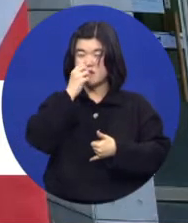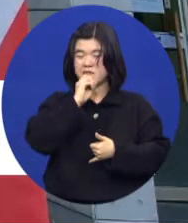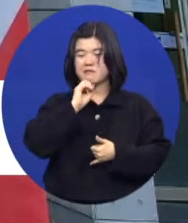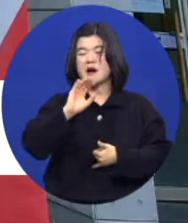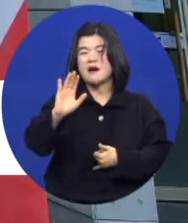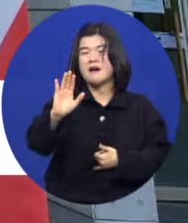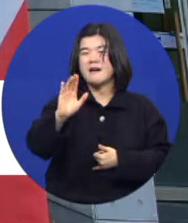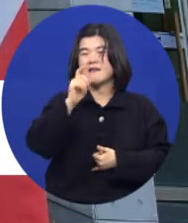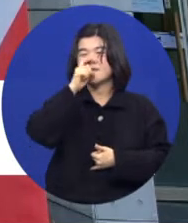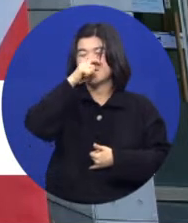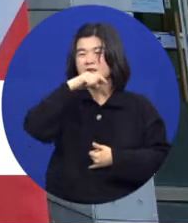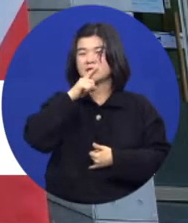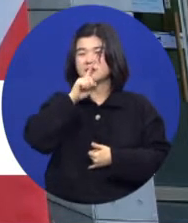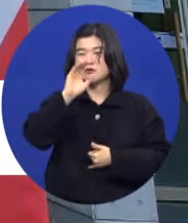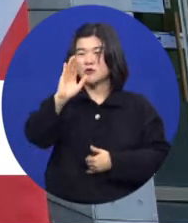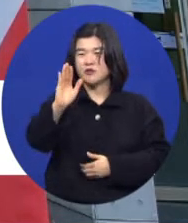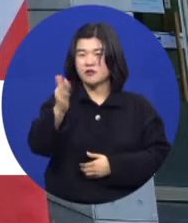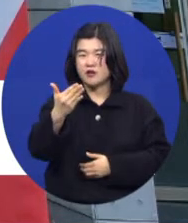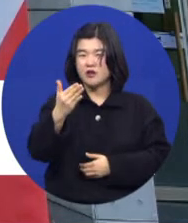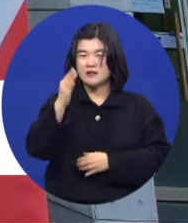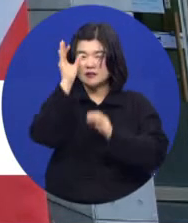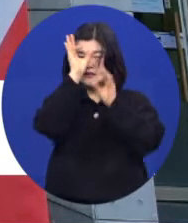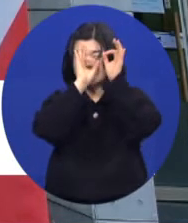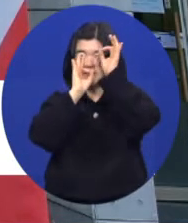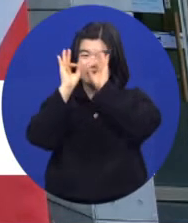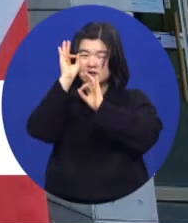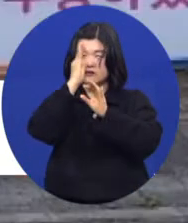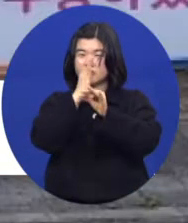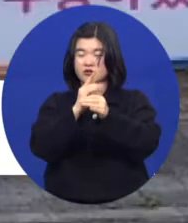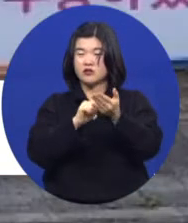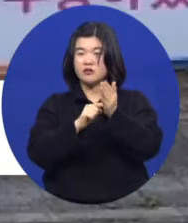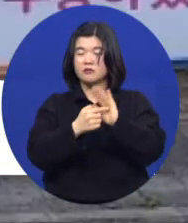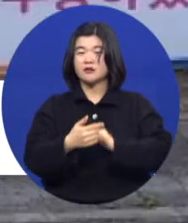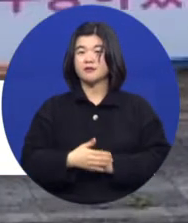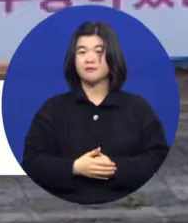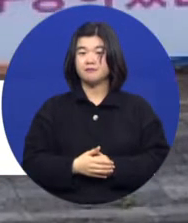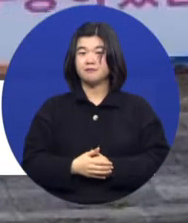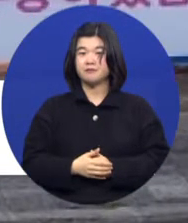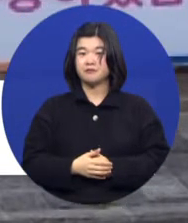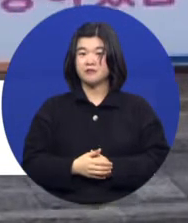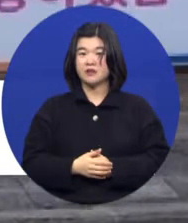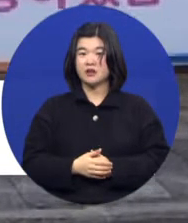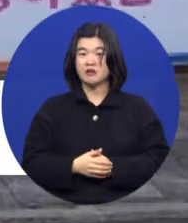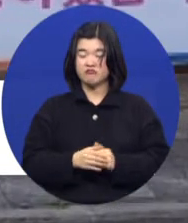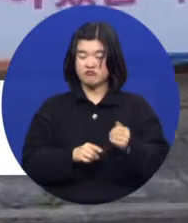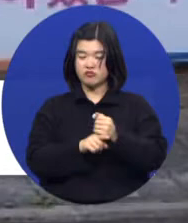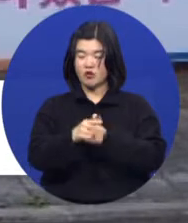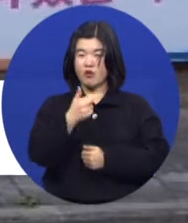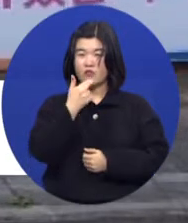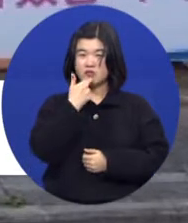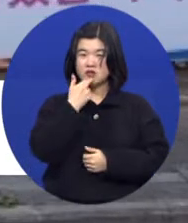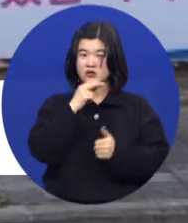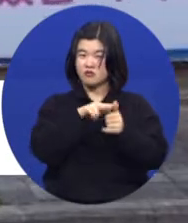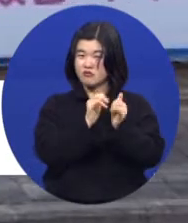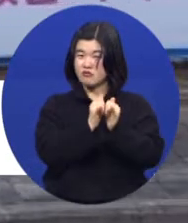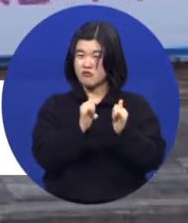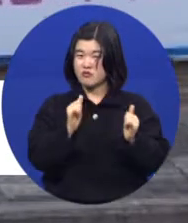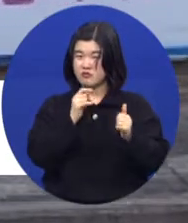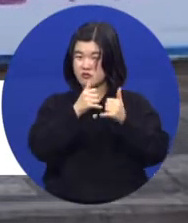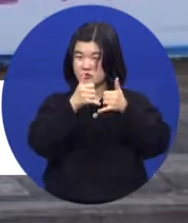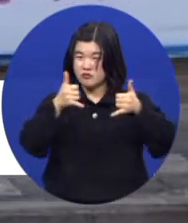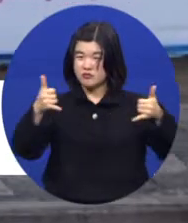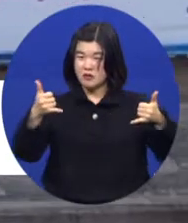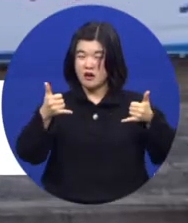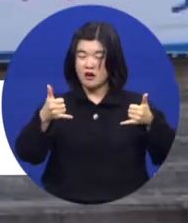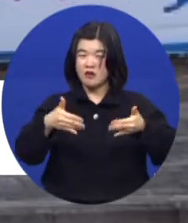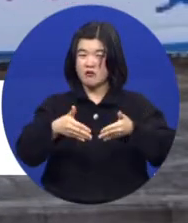뿌려 훼손됐다는 신고가 접수돼 용의자를 추적하고 있다고 밝혔습니다. 정당한 사유 없이 후보 현수막이나